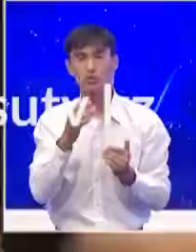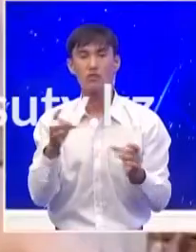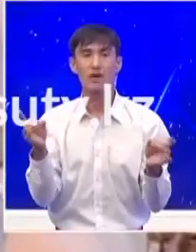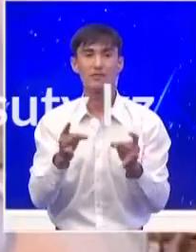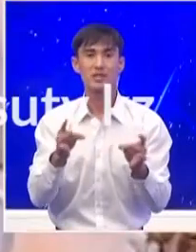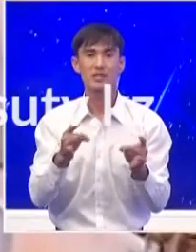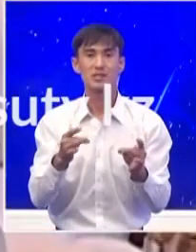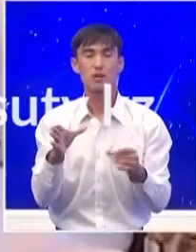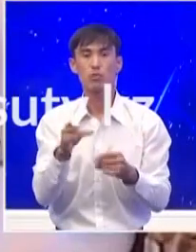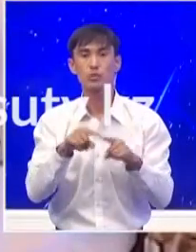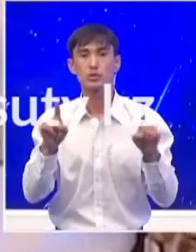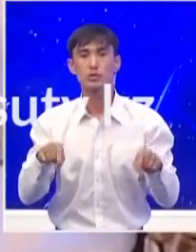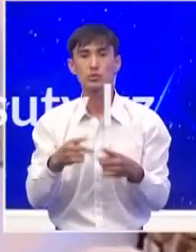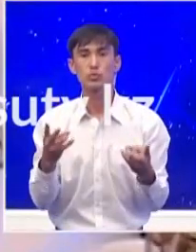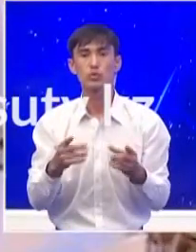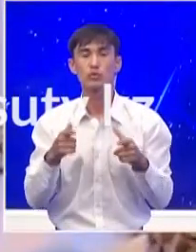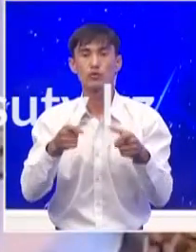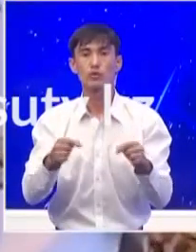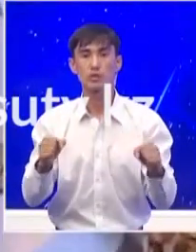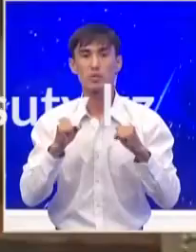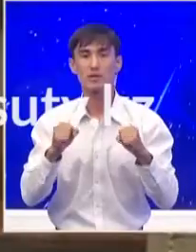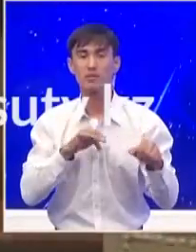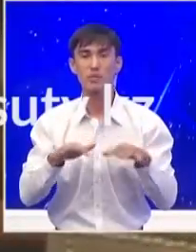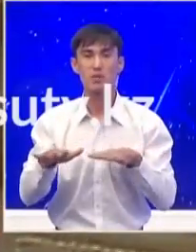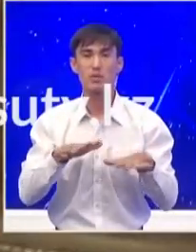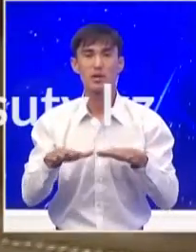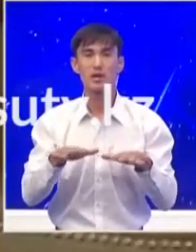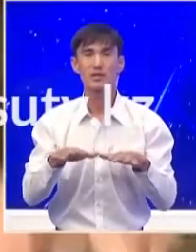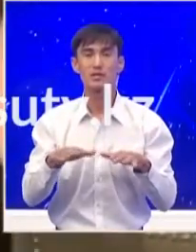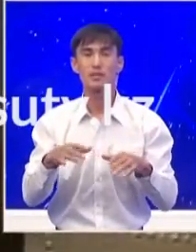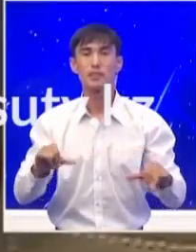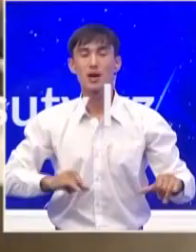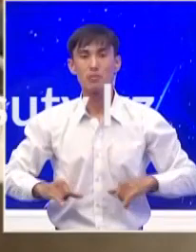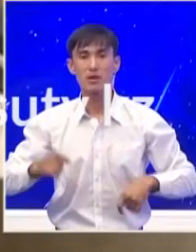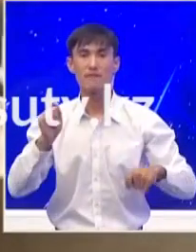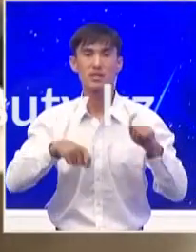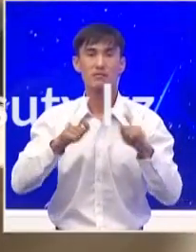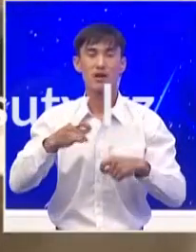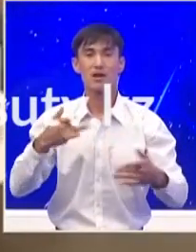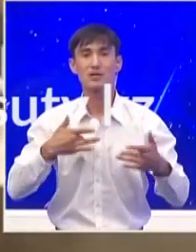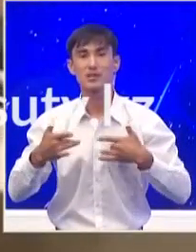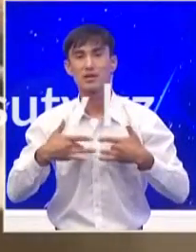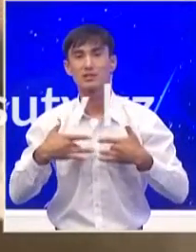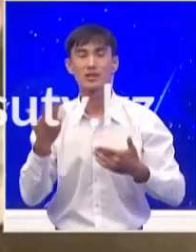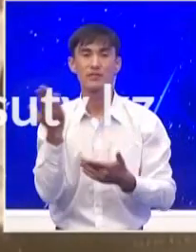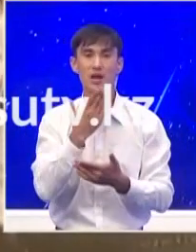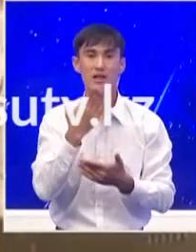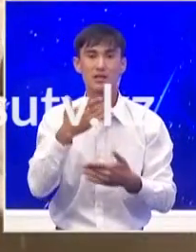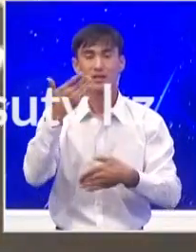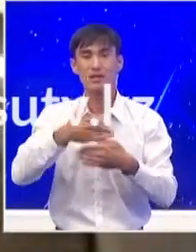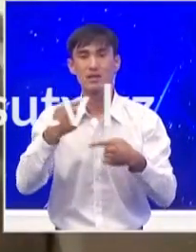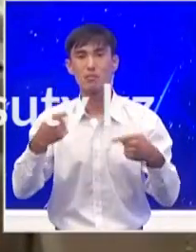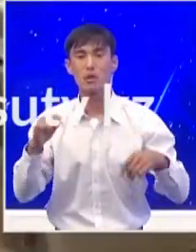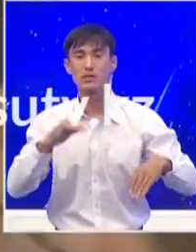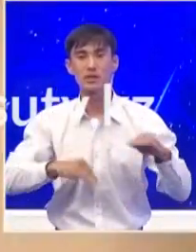ресторанов пропуск понадобится для входа на спортивные мероприятия ярмарки и фестивали и концерты а также в театр и кинотеатр и